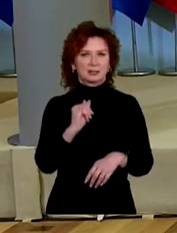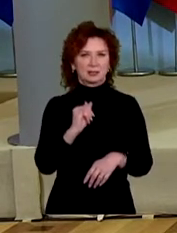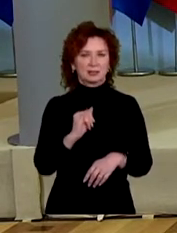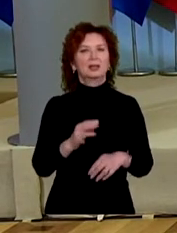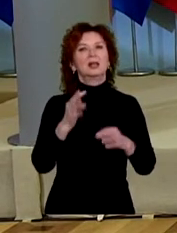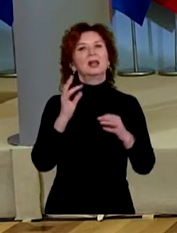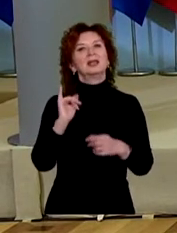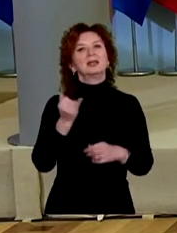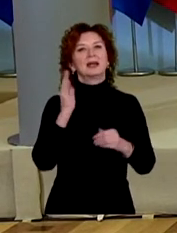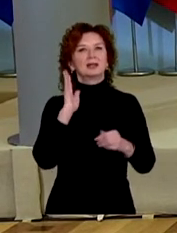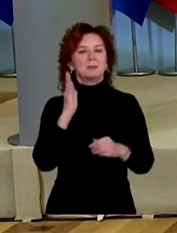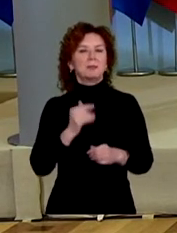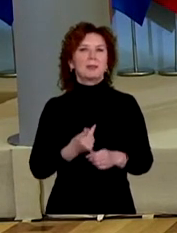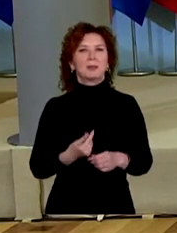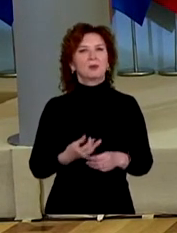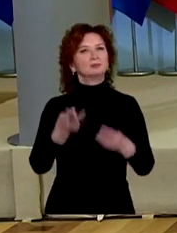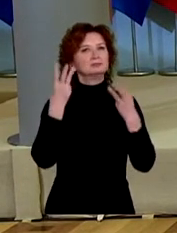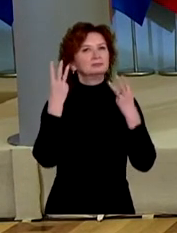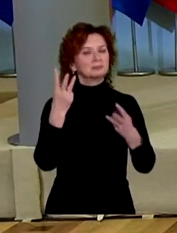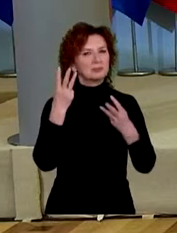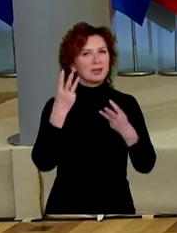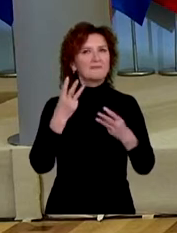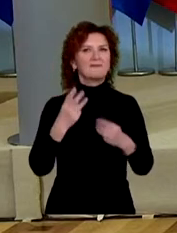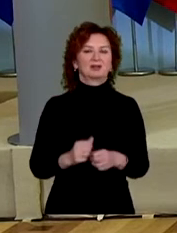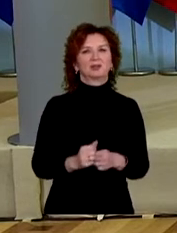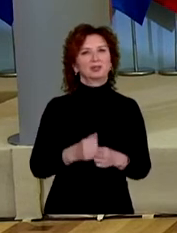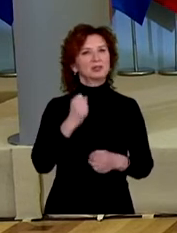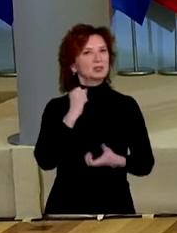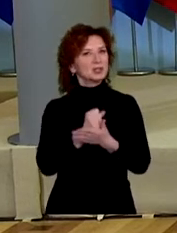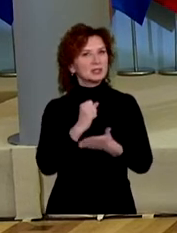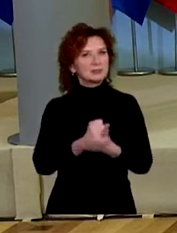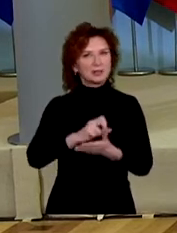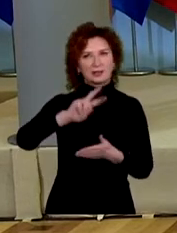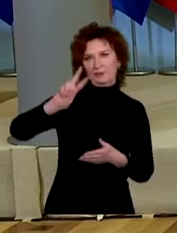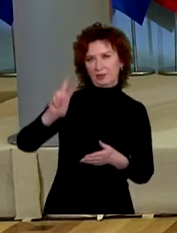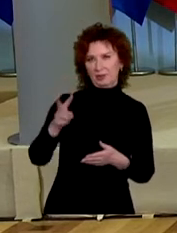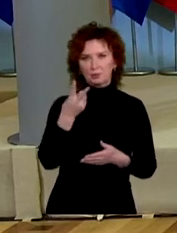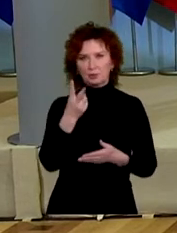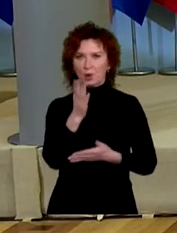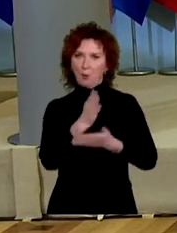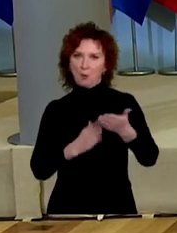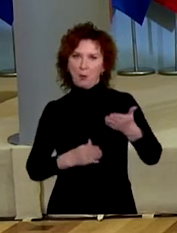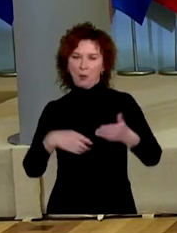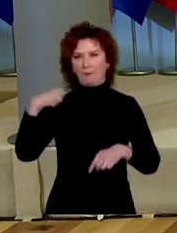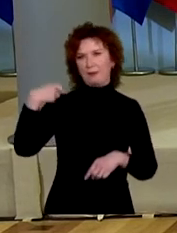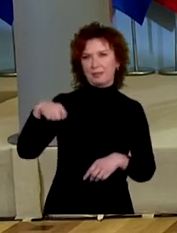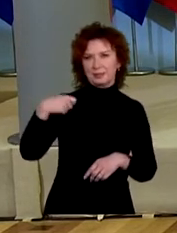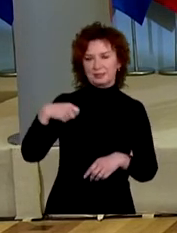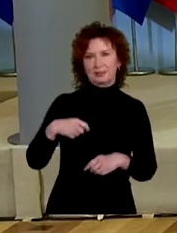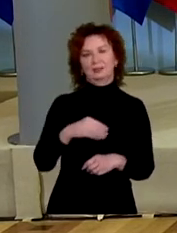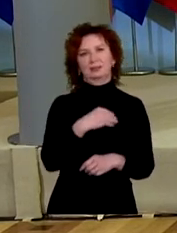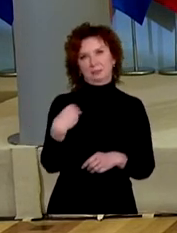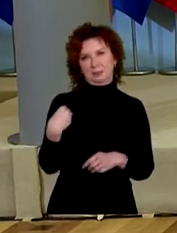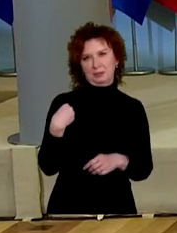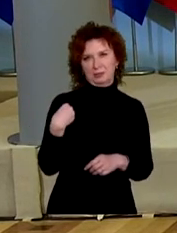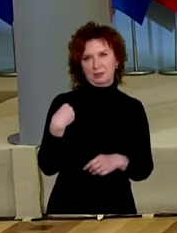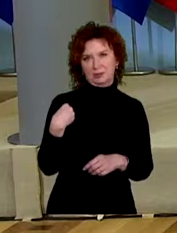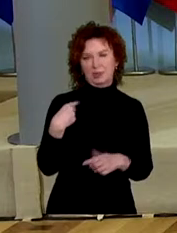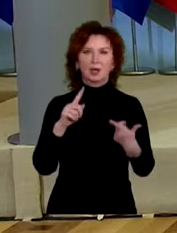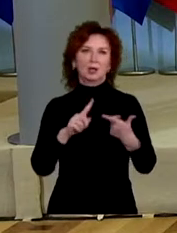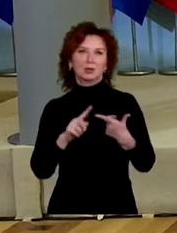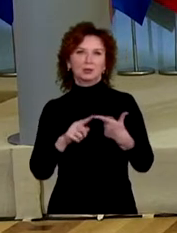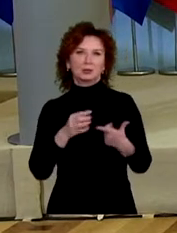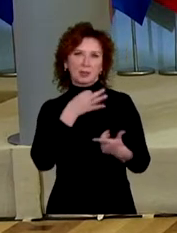główne inicjatywy, priorytety na tą drugą połowę prezydencji? I drugie pytanie, co się